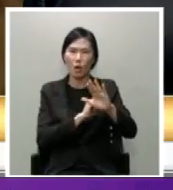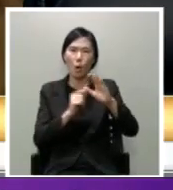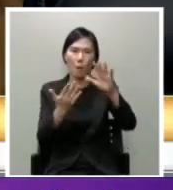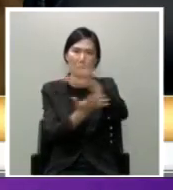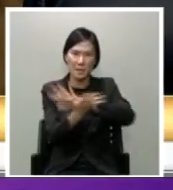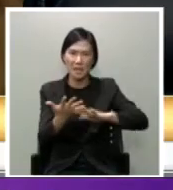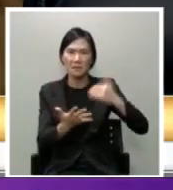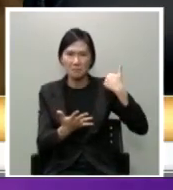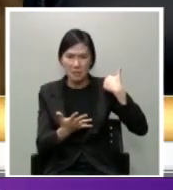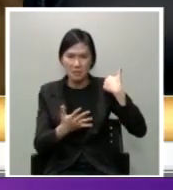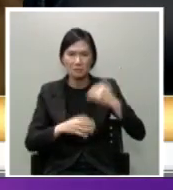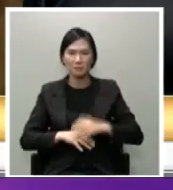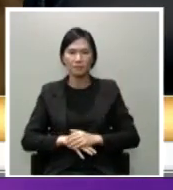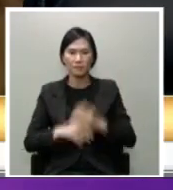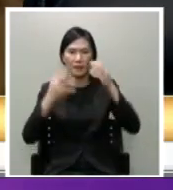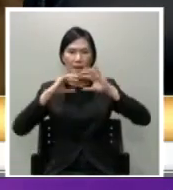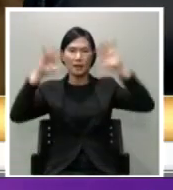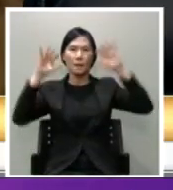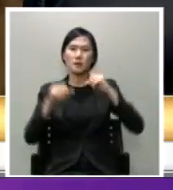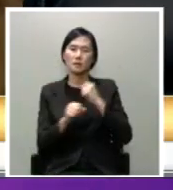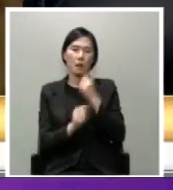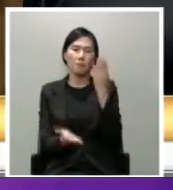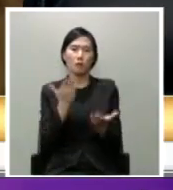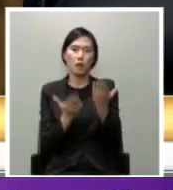ศแล้วแล้วรัฐบาลจะเอาไงก็แล้วไป